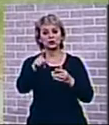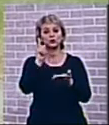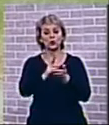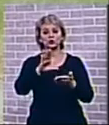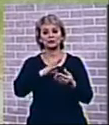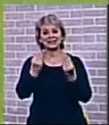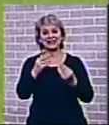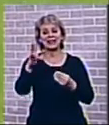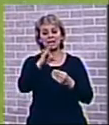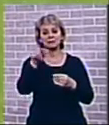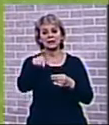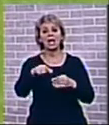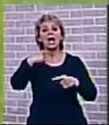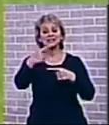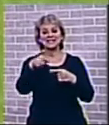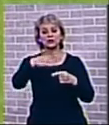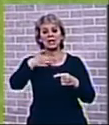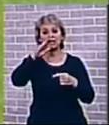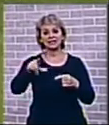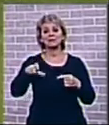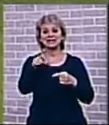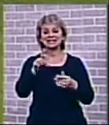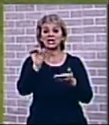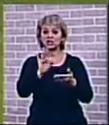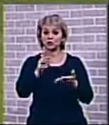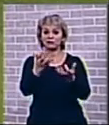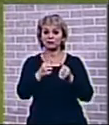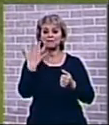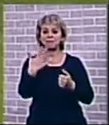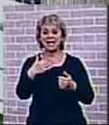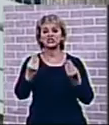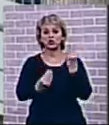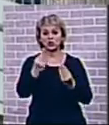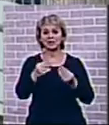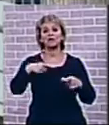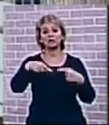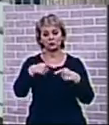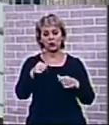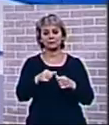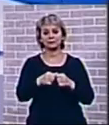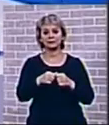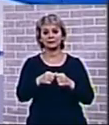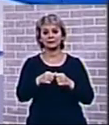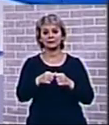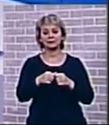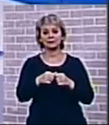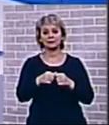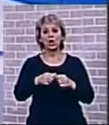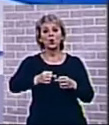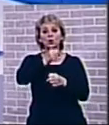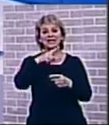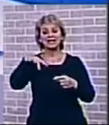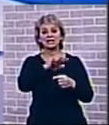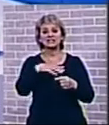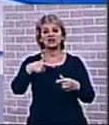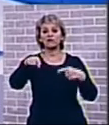быть сыгран уже в ноябре. А следующим летом донская столица примет 5 игр Мундиаля. Кубке